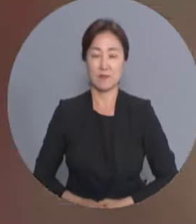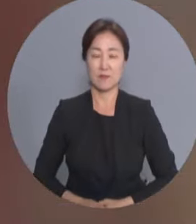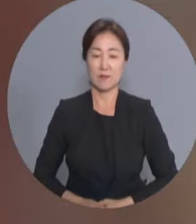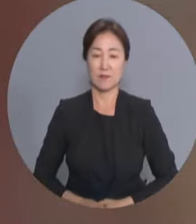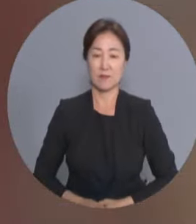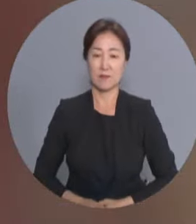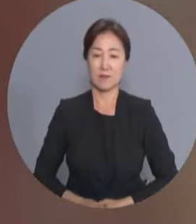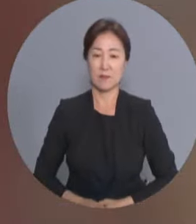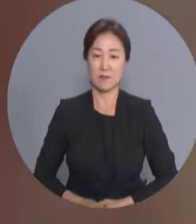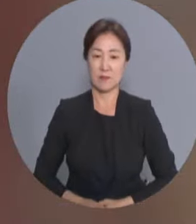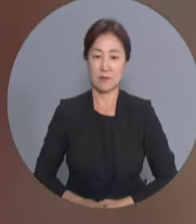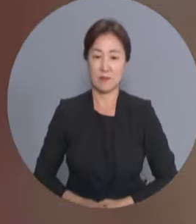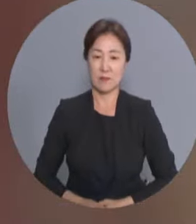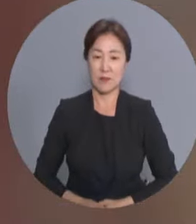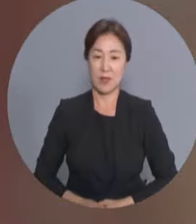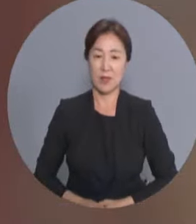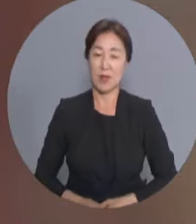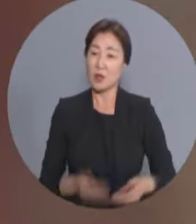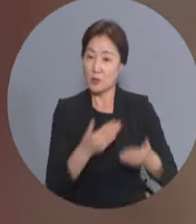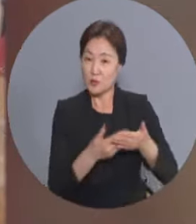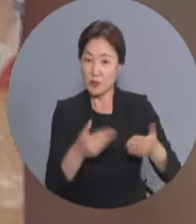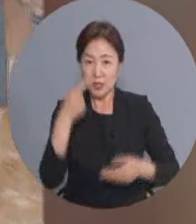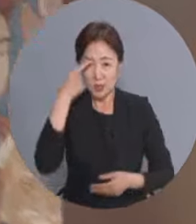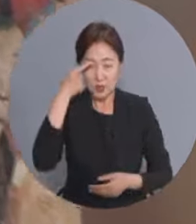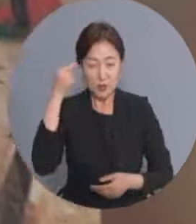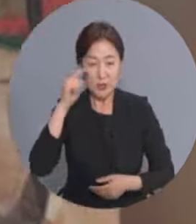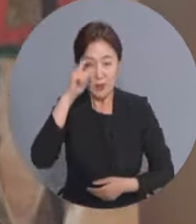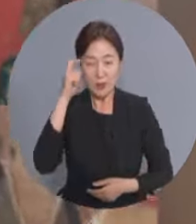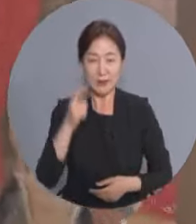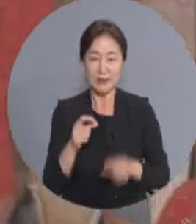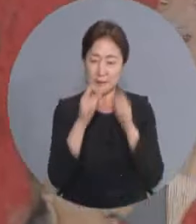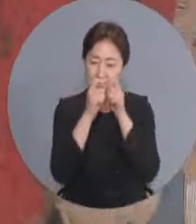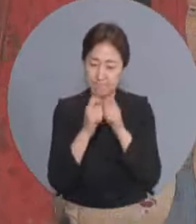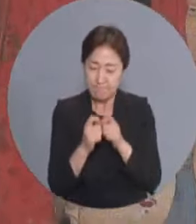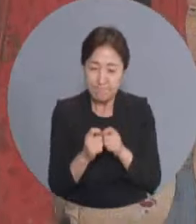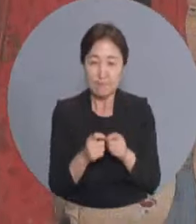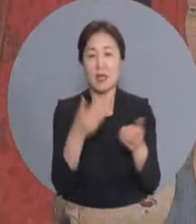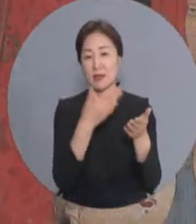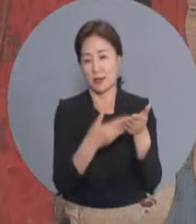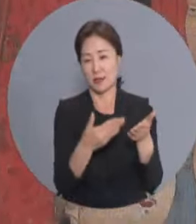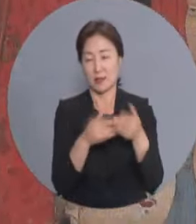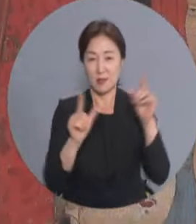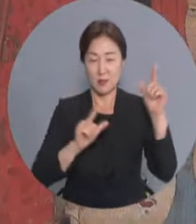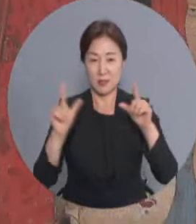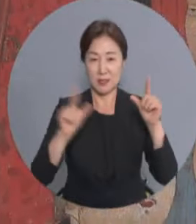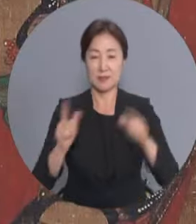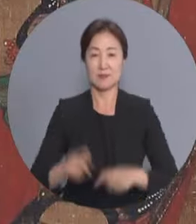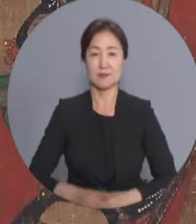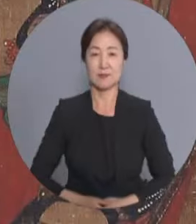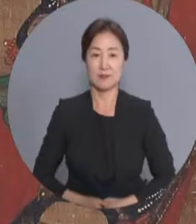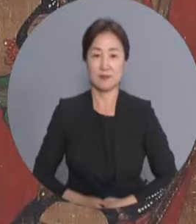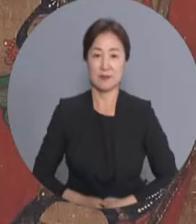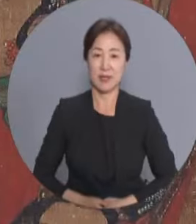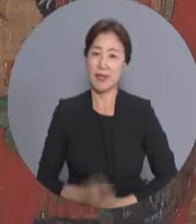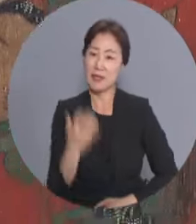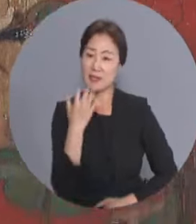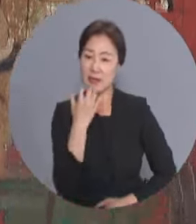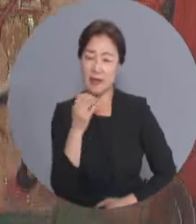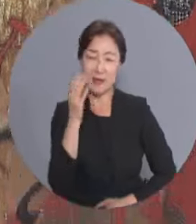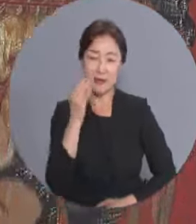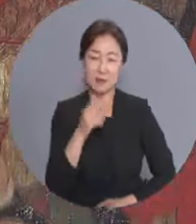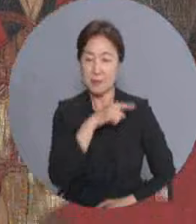취재했습니다 도포의 문양과 눈썹 한올 한올까지 섬세한 붓터치가 도보입니다 색채는